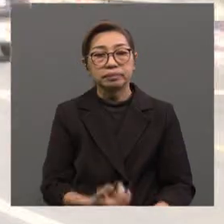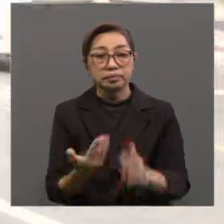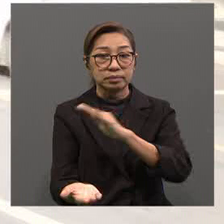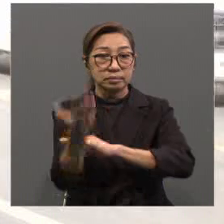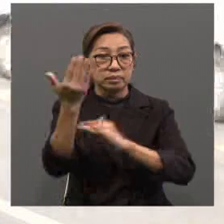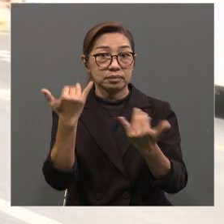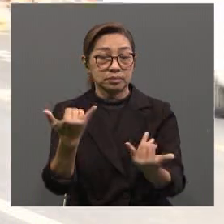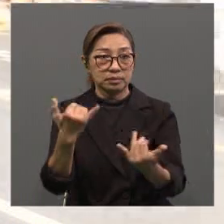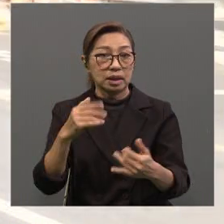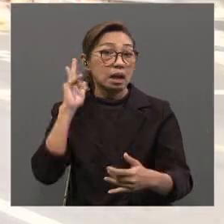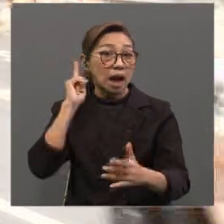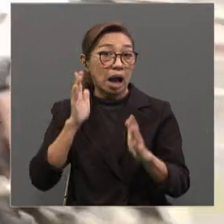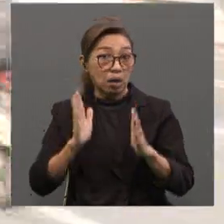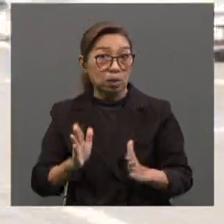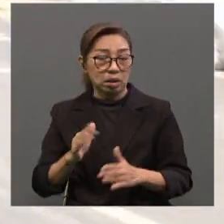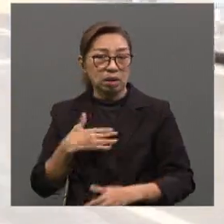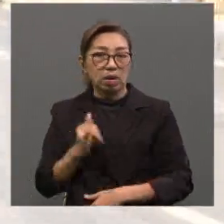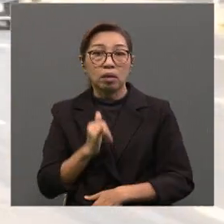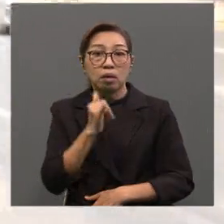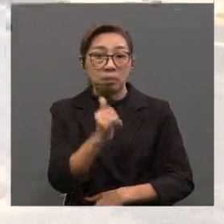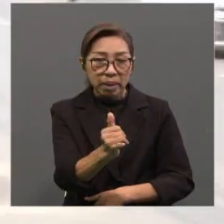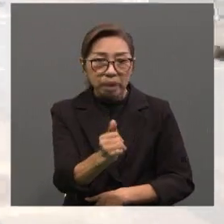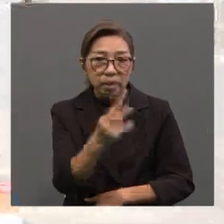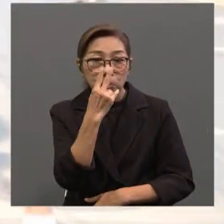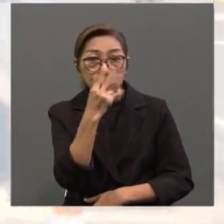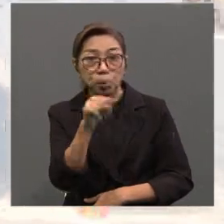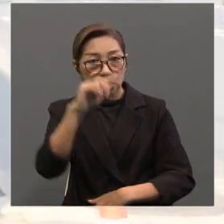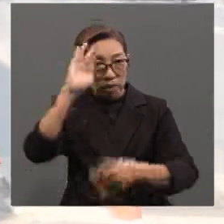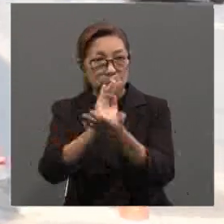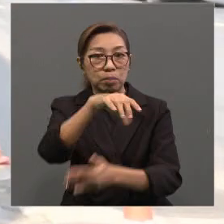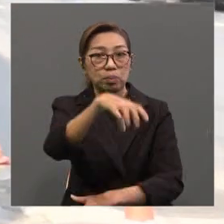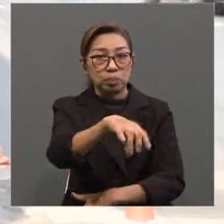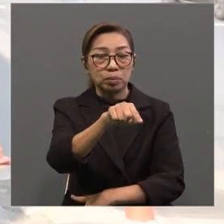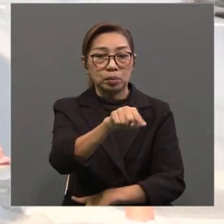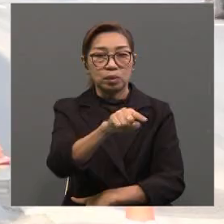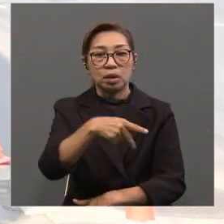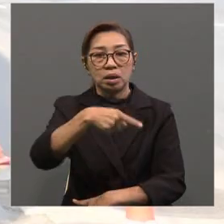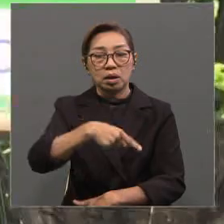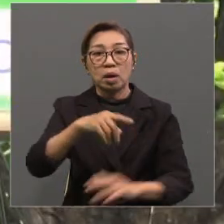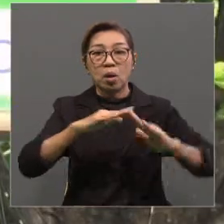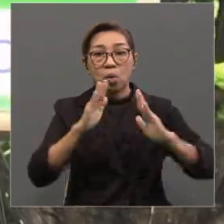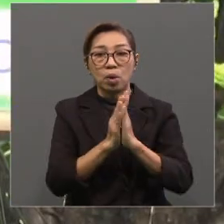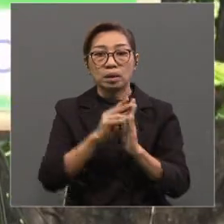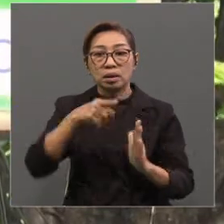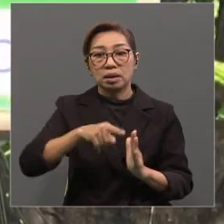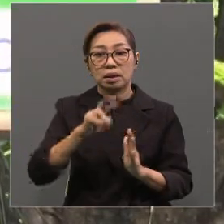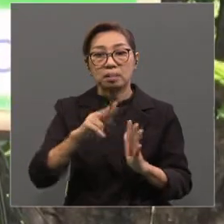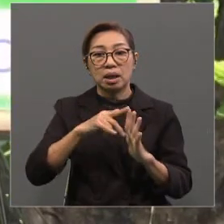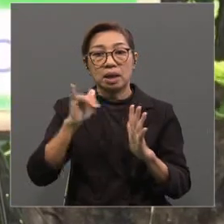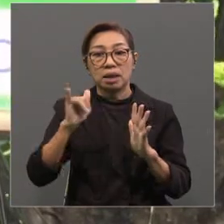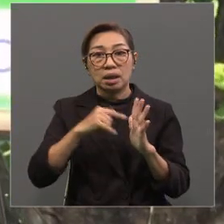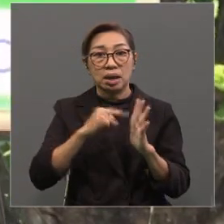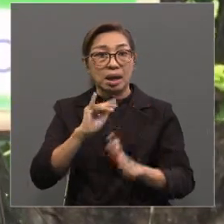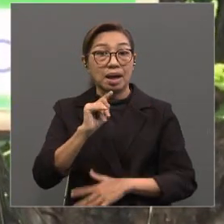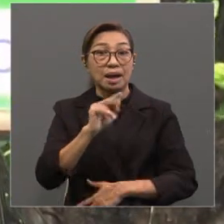าวันนี้ทางทีมข่าวก็ไปติดตามความคืบหน้านะคะที่สน.วัดพระยาไกรก็พบว่าผู้ก่อเหตุถูกควบคุมตัว